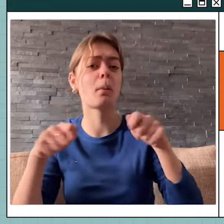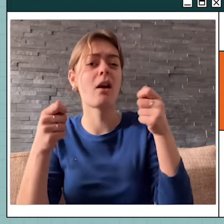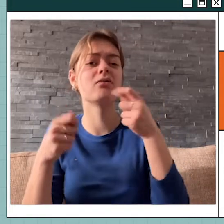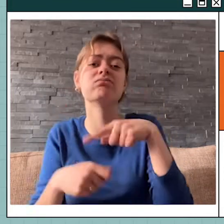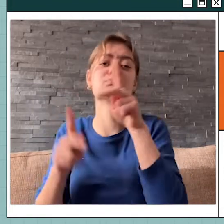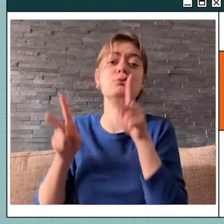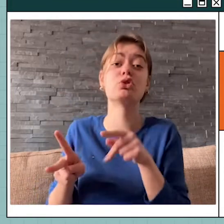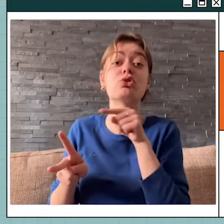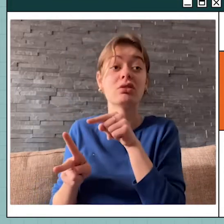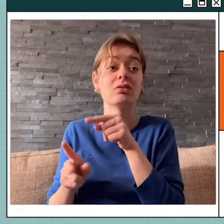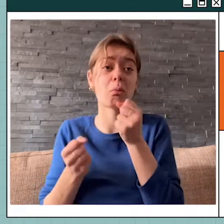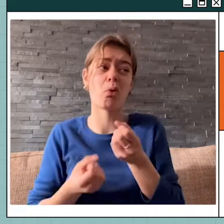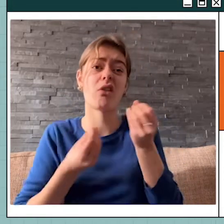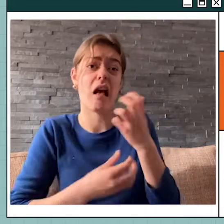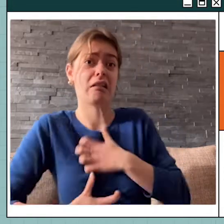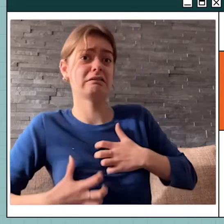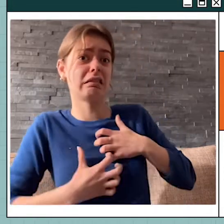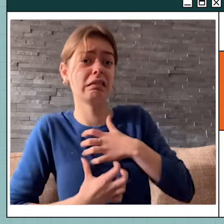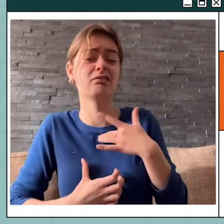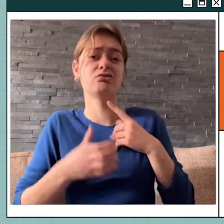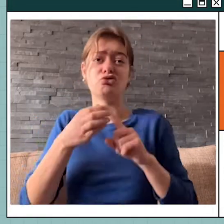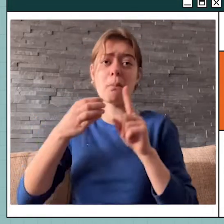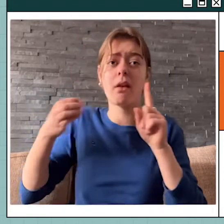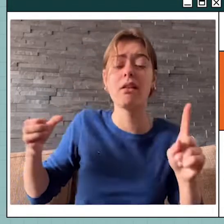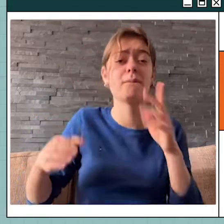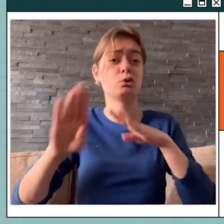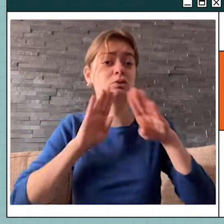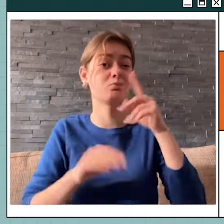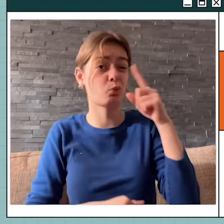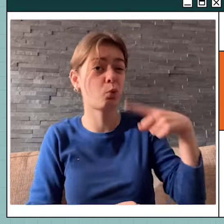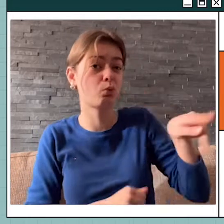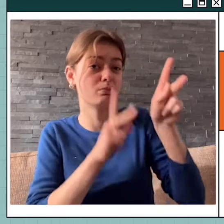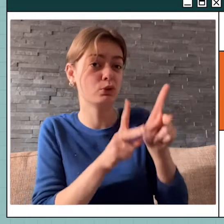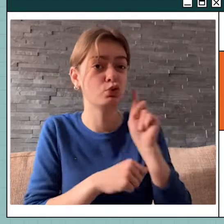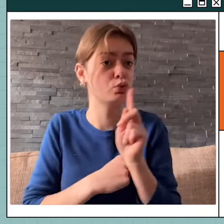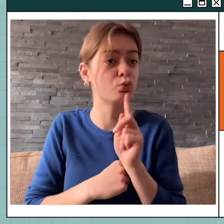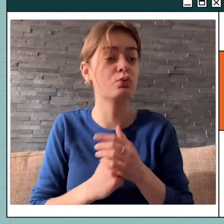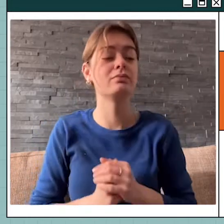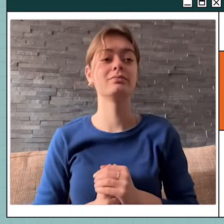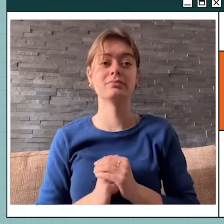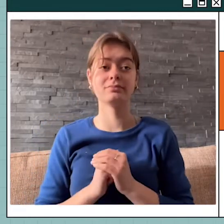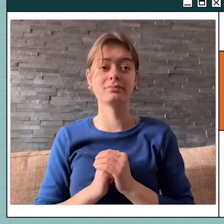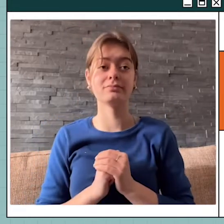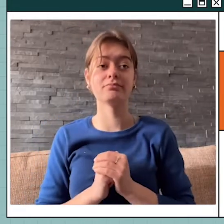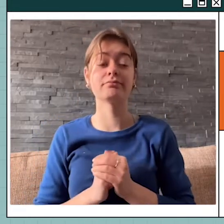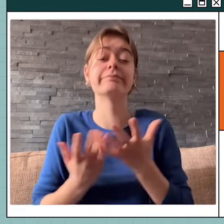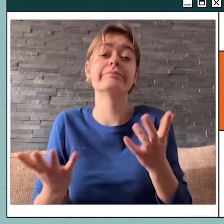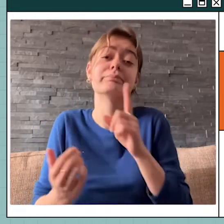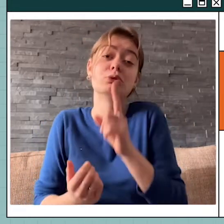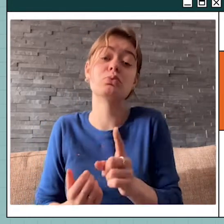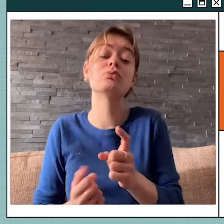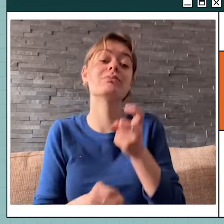que la majorité des gens portent peuvent vraiment être une source d'anxiété, d'isolement et de frustration pour les personnes qui vivent avec une